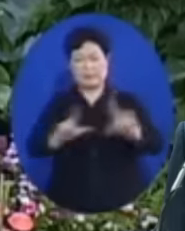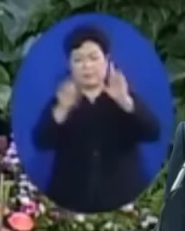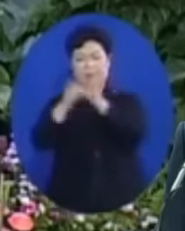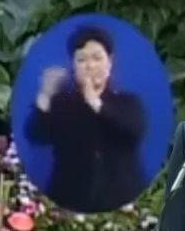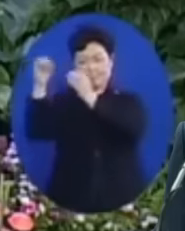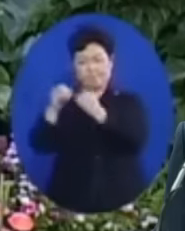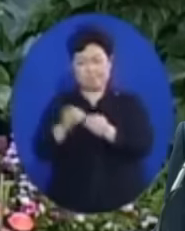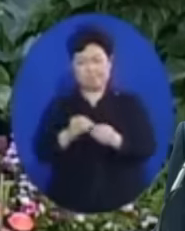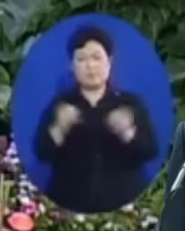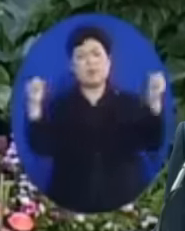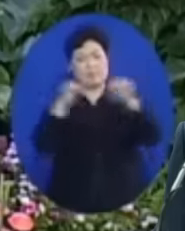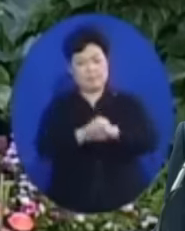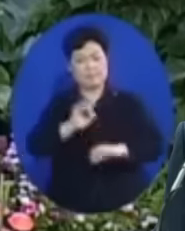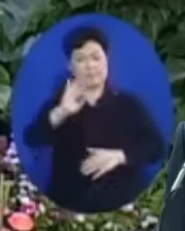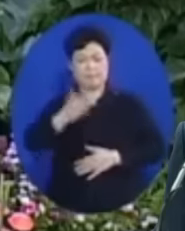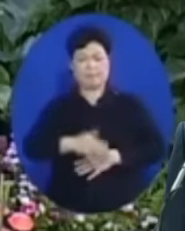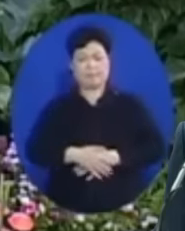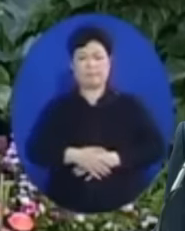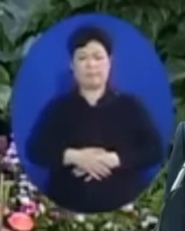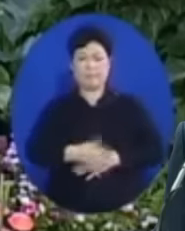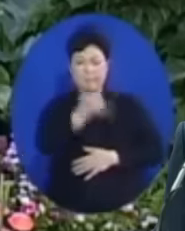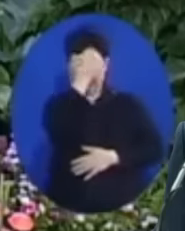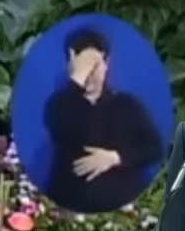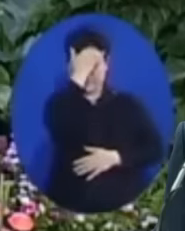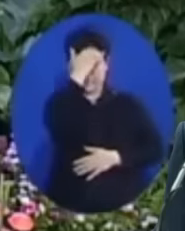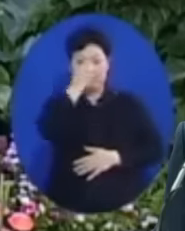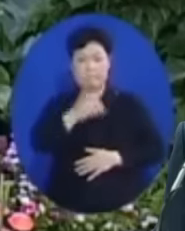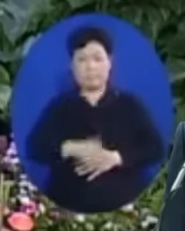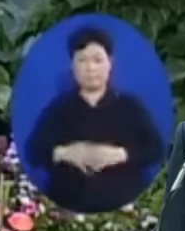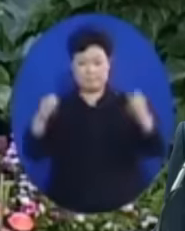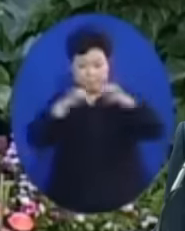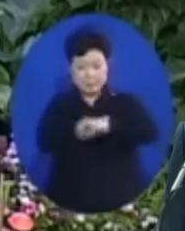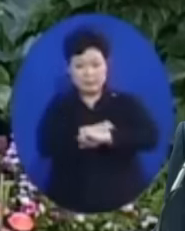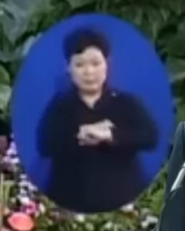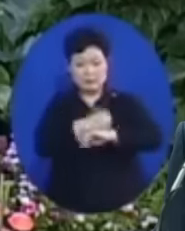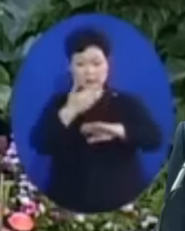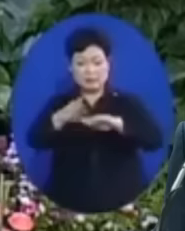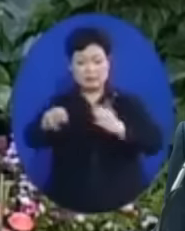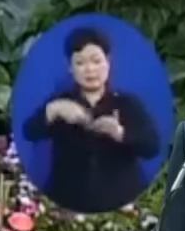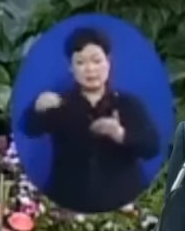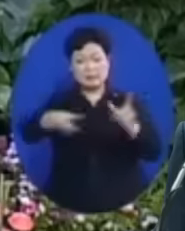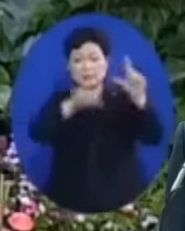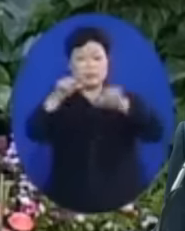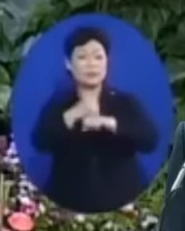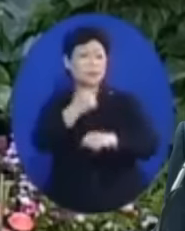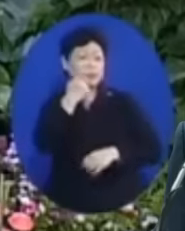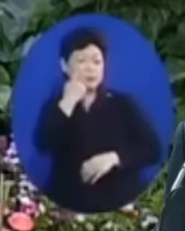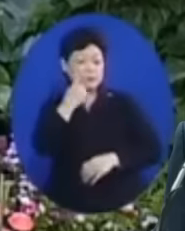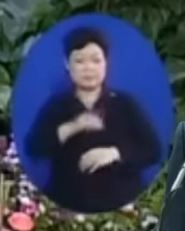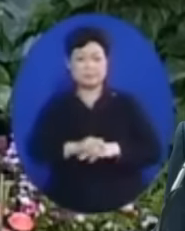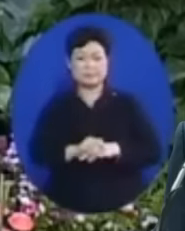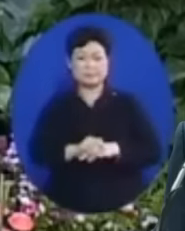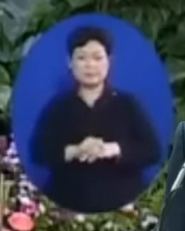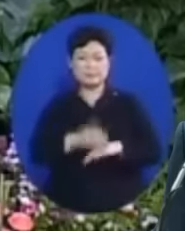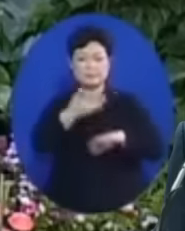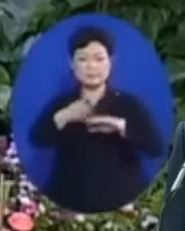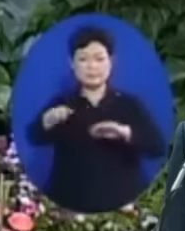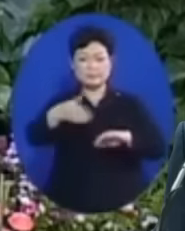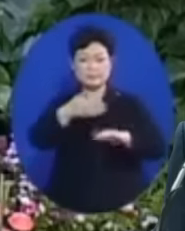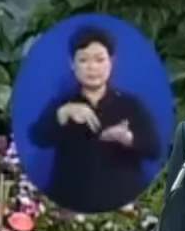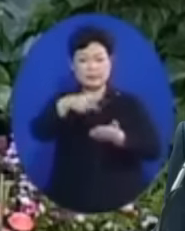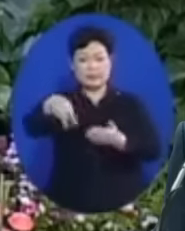이르는 결과를 가져오게 된 것입니다. 도덕적으로 파탄한 탕자의 생활을 보십시오. 탕자는